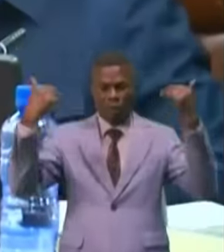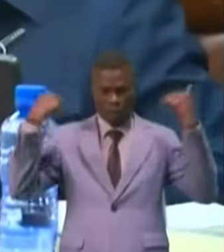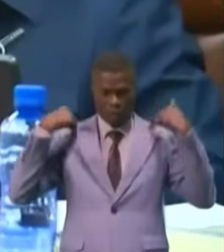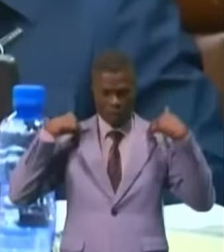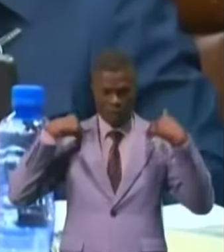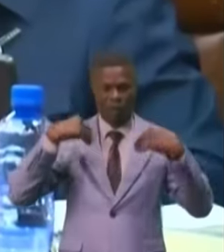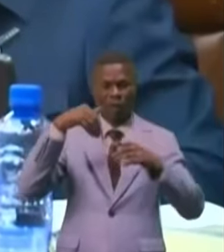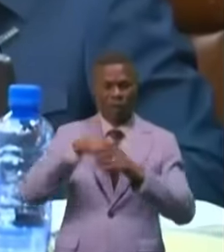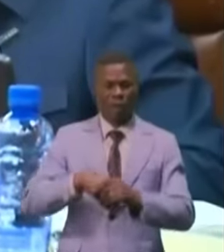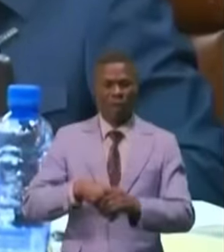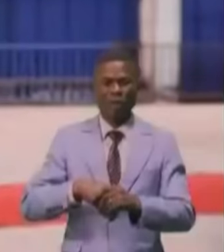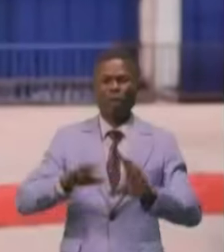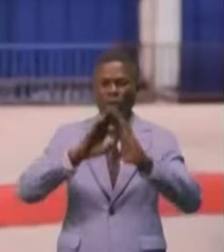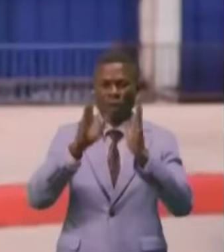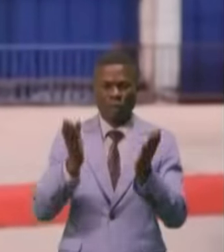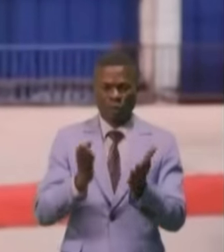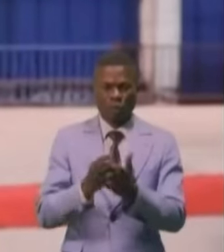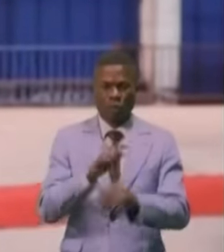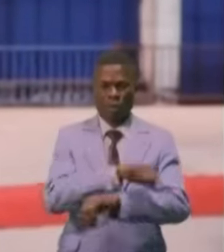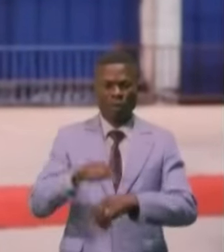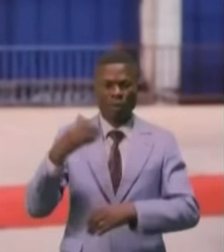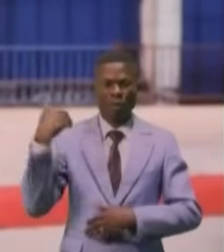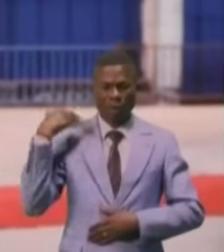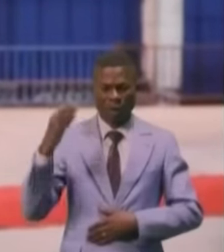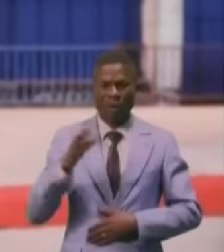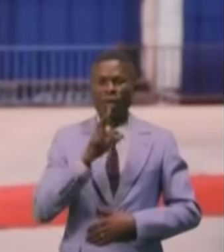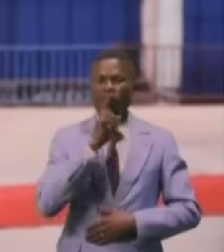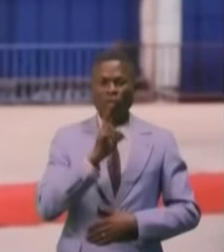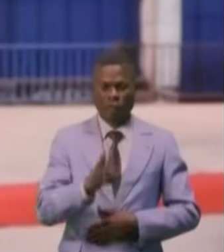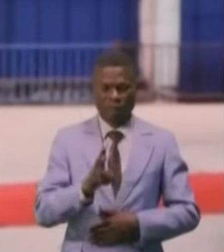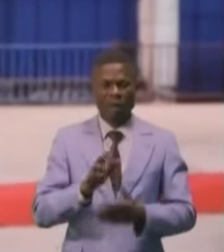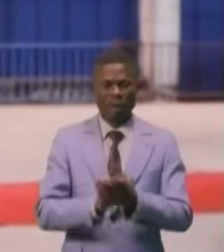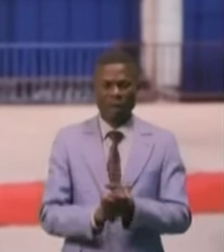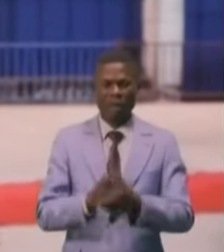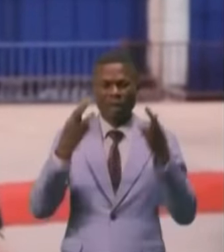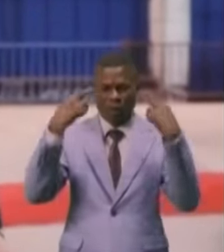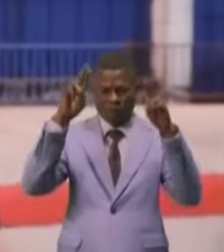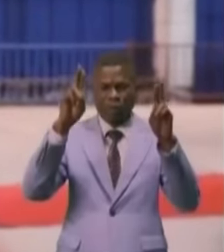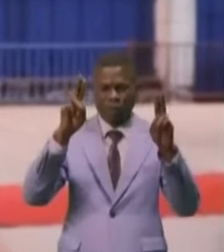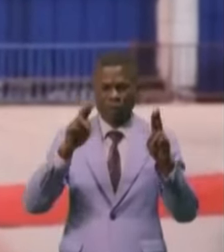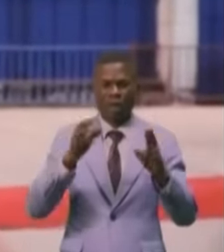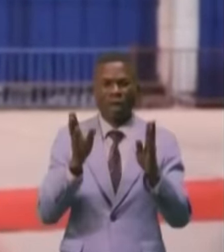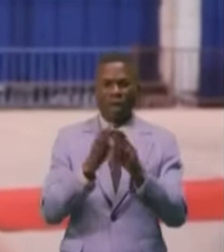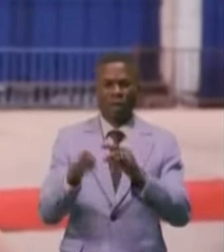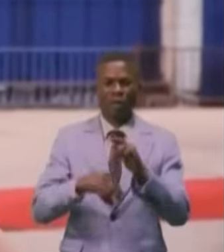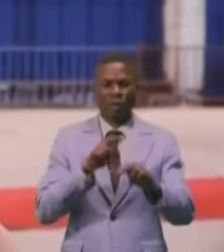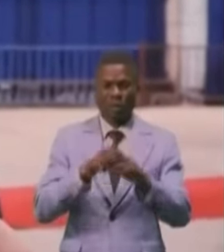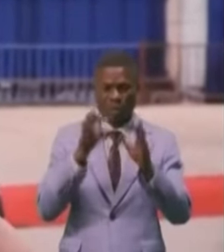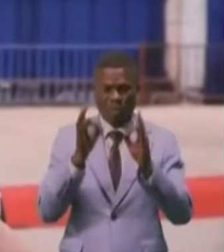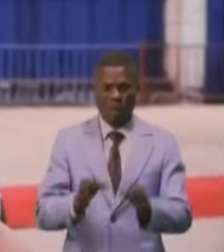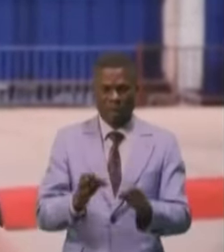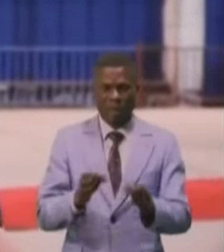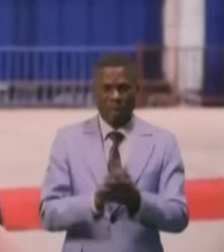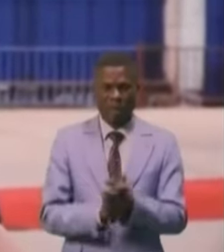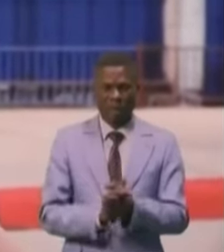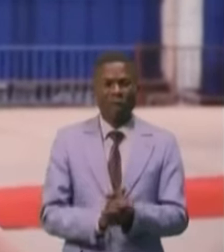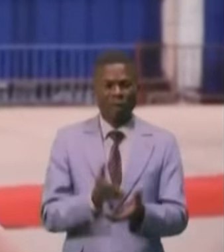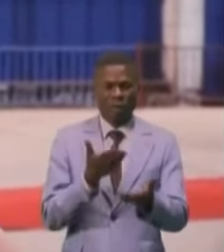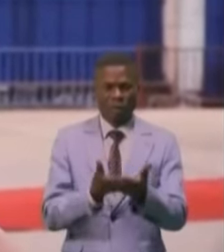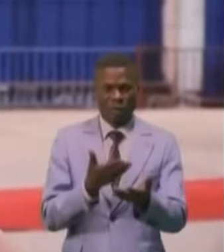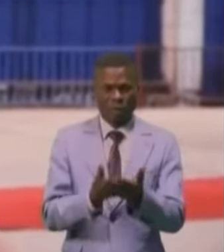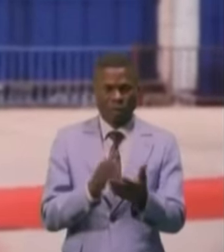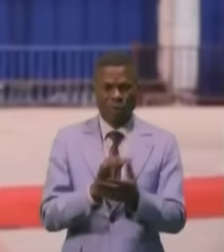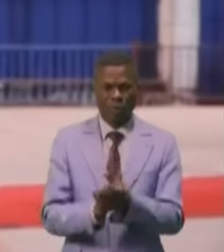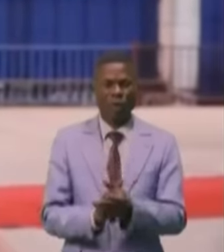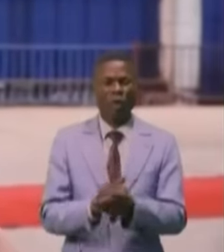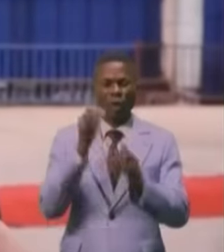des chefs de corps, chefs des institutions. C'est vrai que dans le passé, on a pu obtenir au niveau de l'Assemblée nationale, mais l'exécutif, là, nous venons de briser le plafond